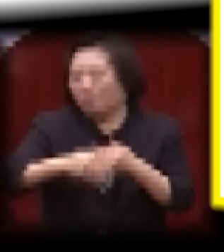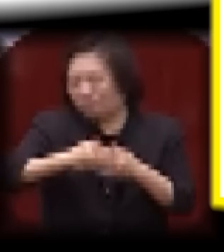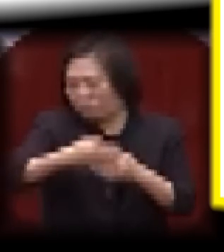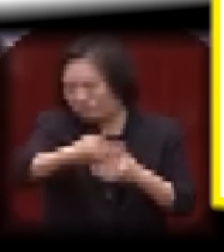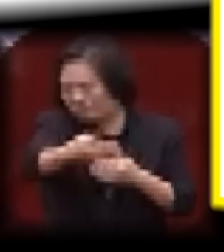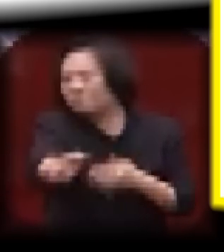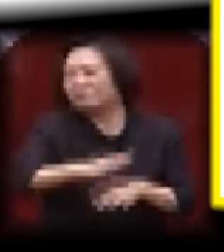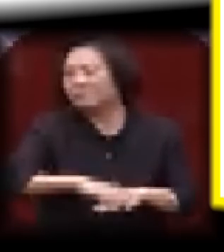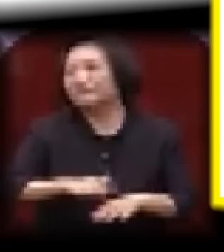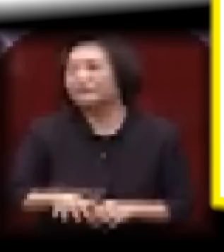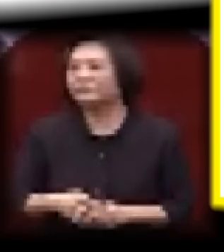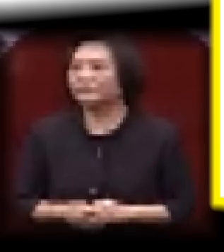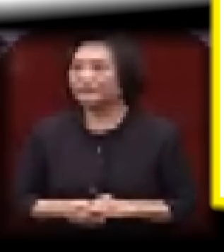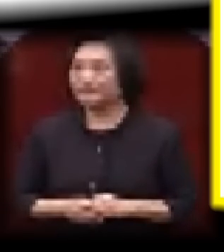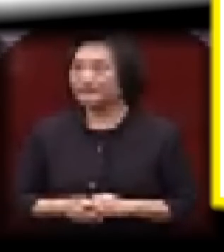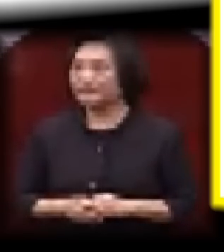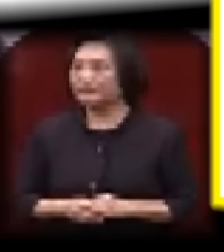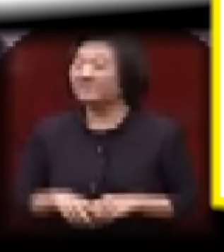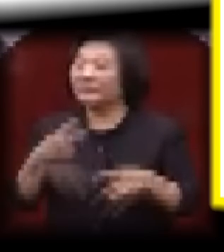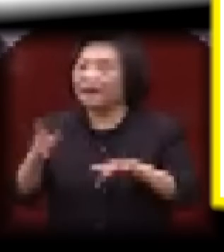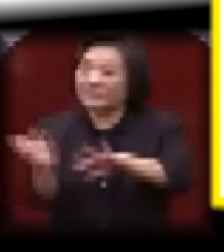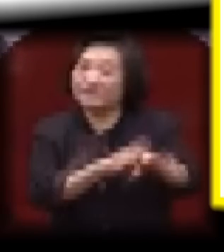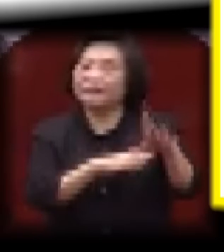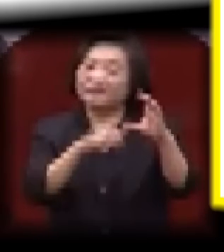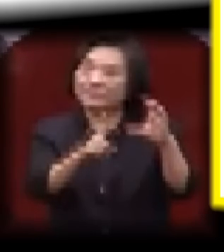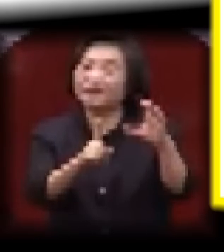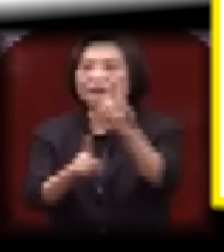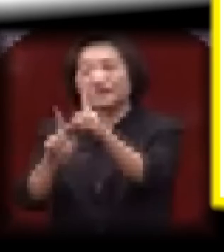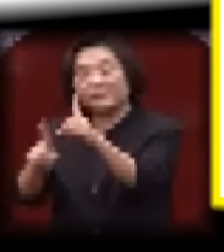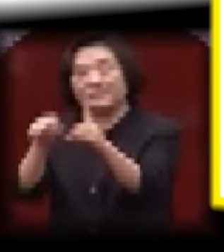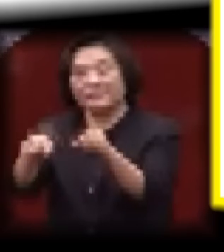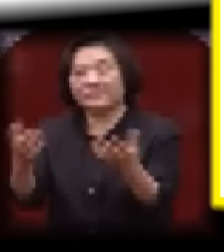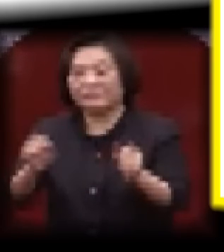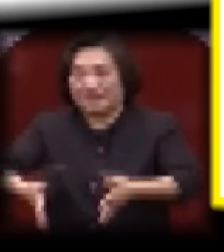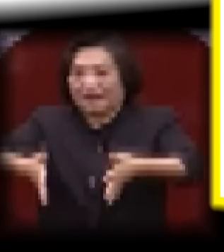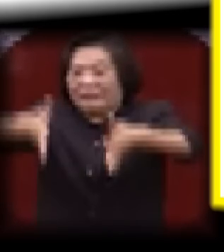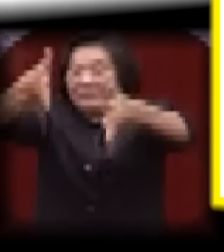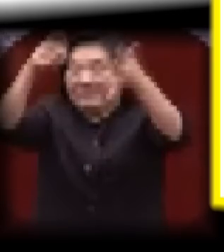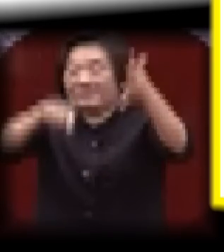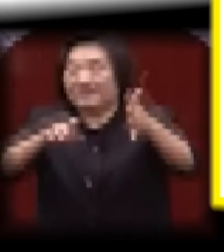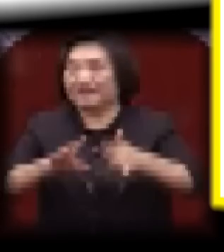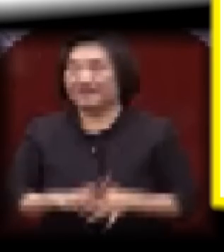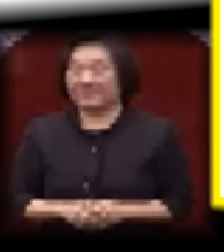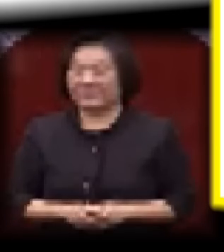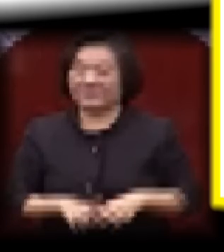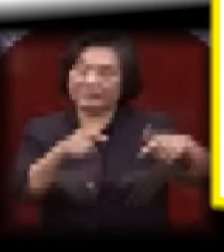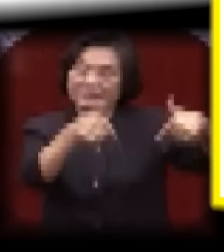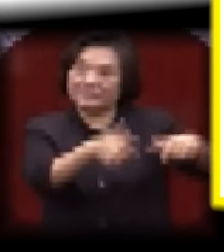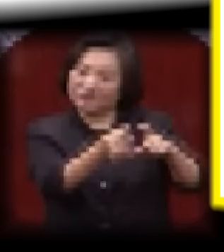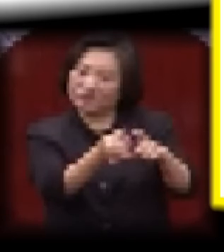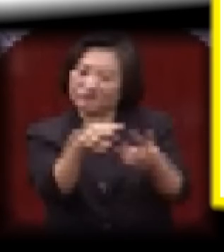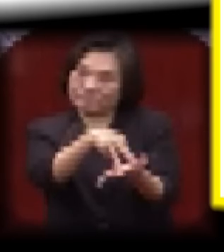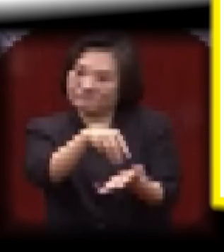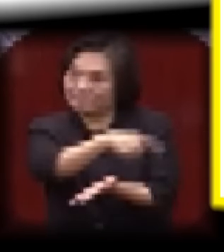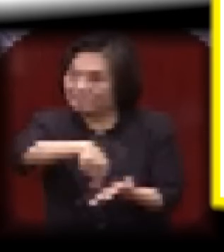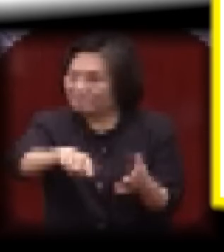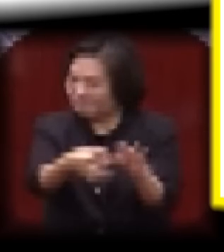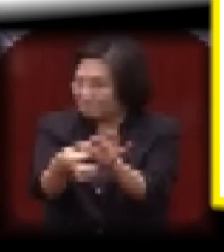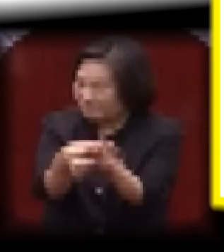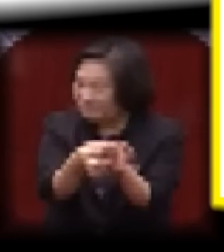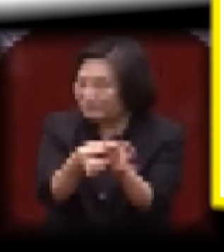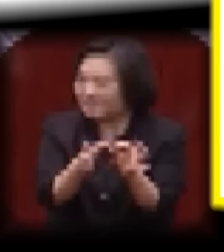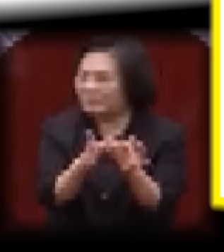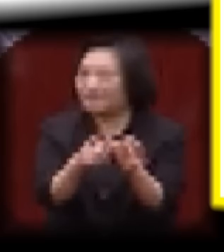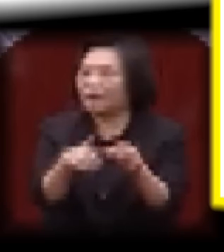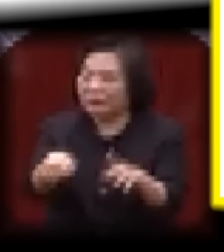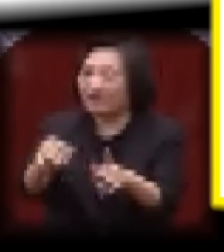续继续走。那将来这个双子星，你知道除了会跟整个西区门路计划一起思考，最重要是它必须